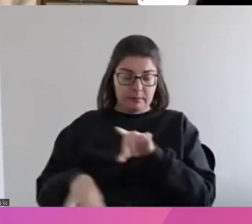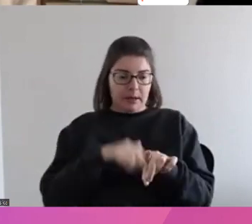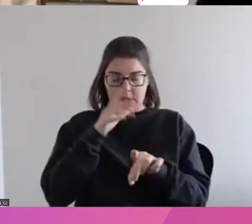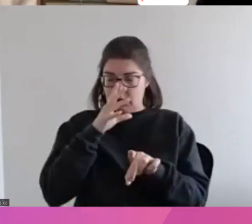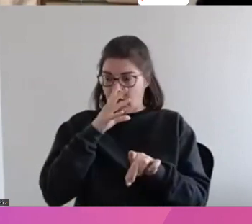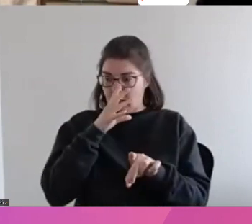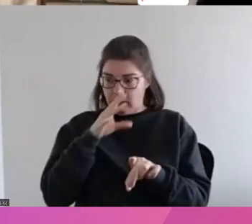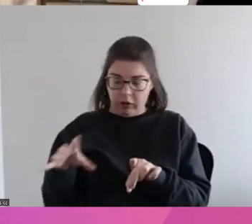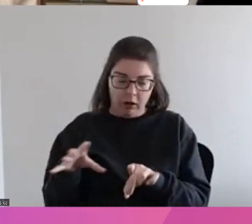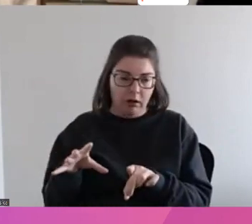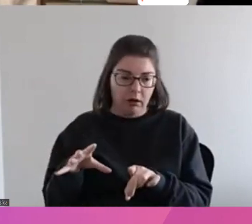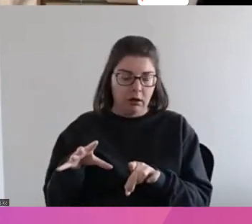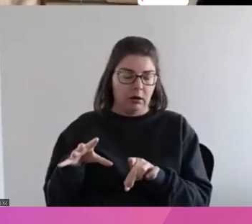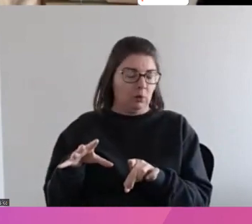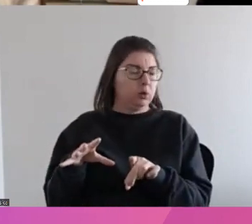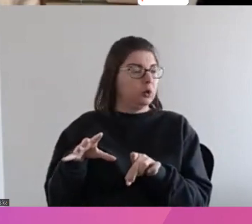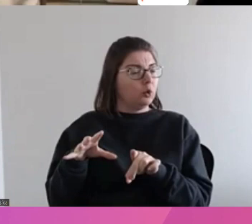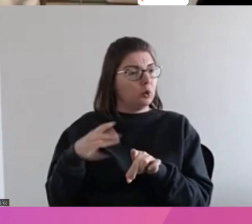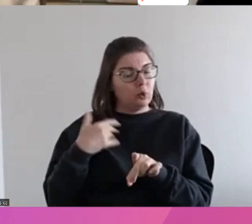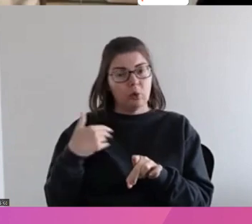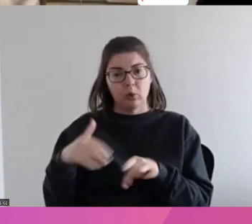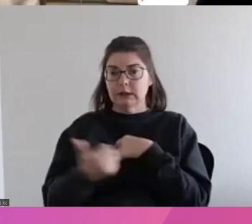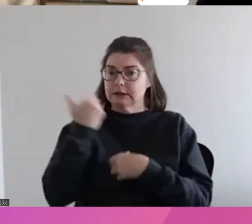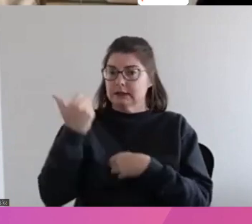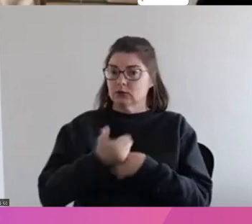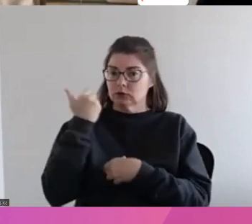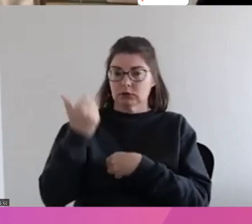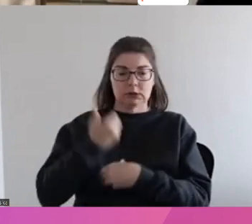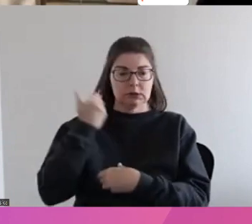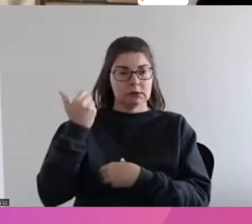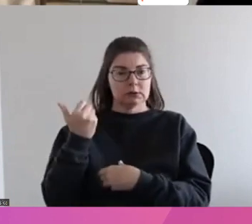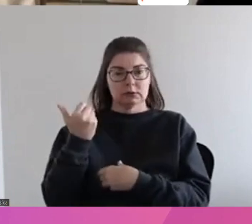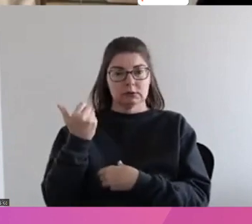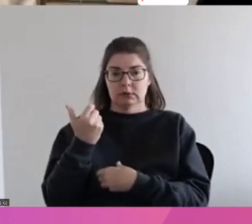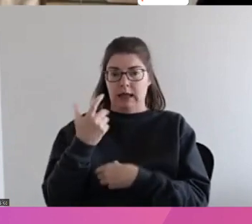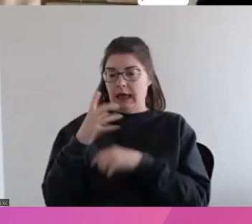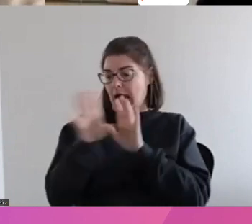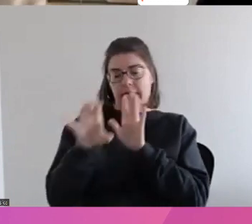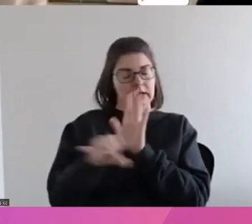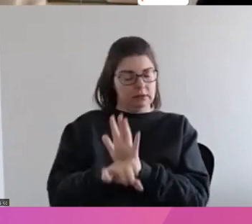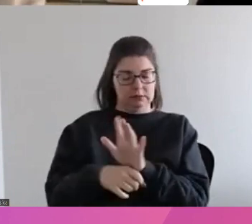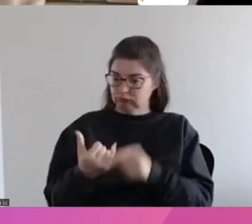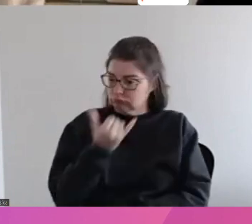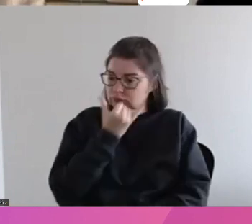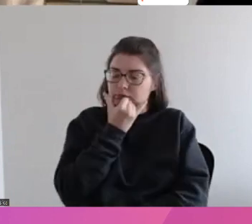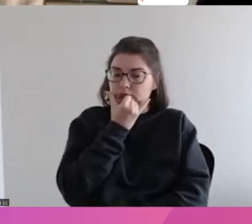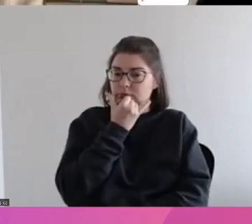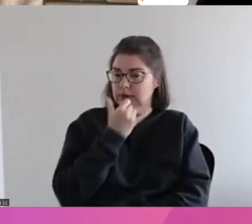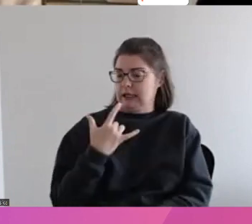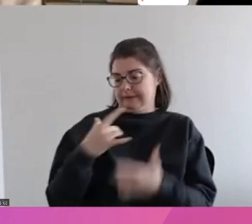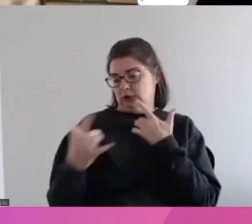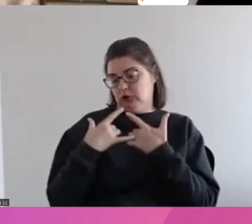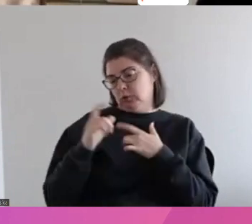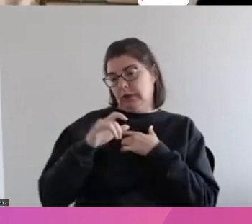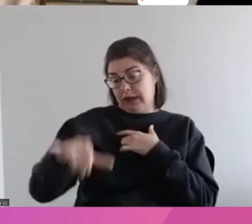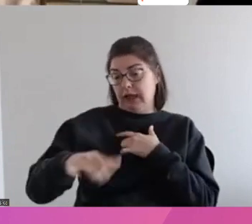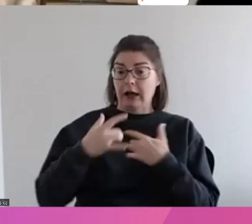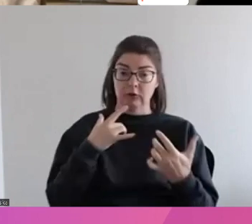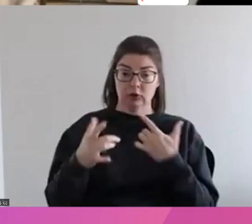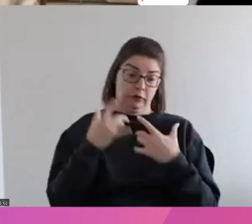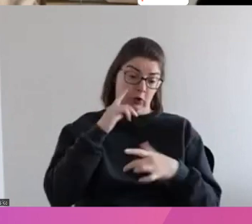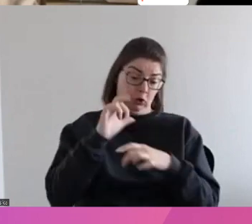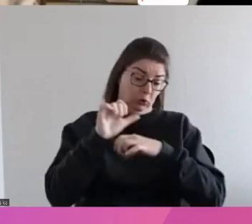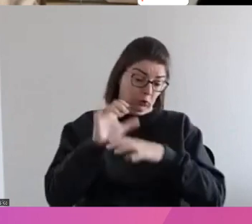enjeu, ça va. Mais si c'est un enjeu et on n'y porte pas attention à la violence conjugale, je crois que c'est contre la